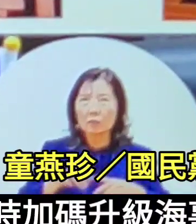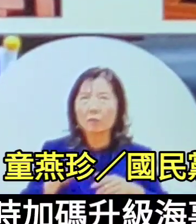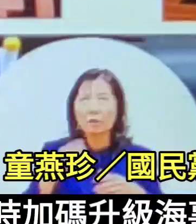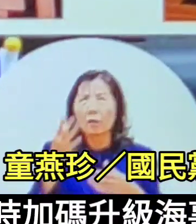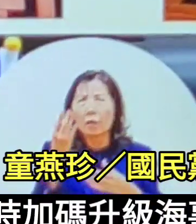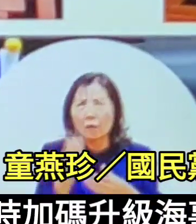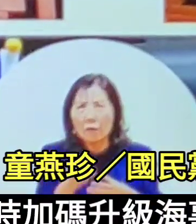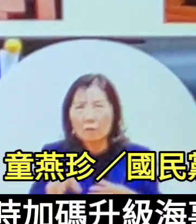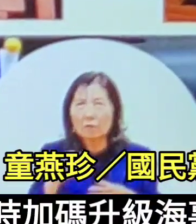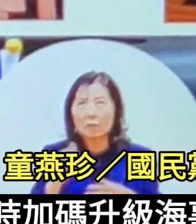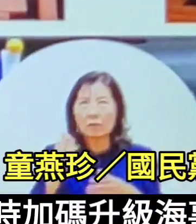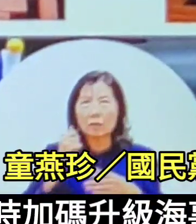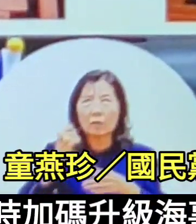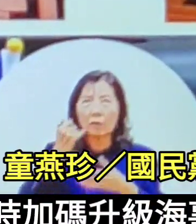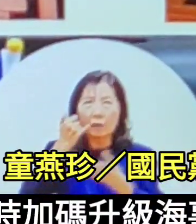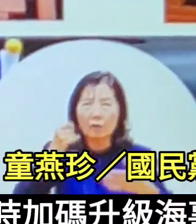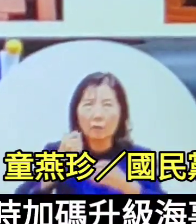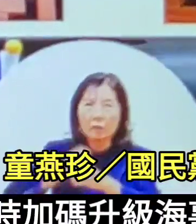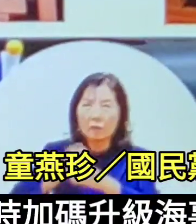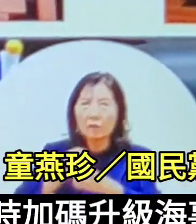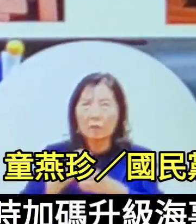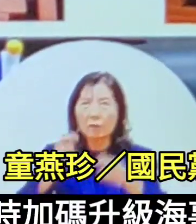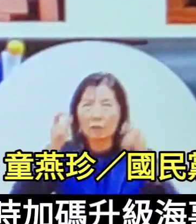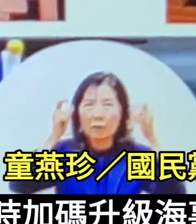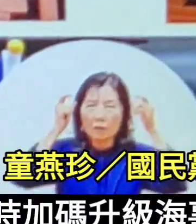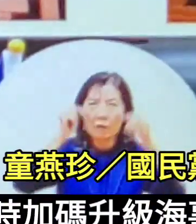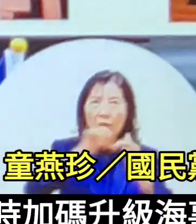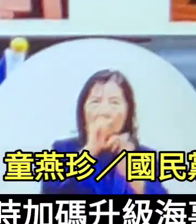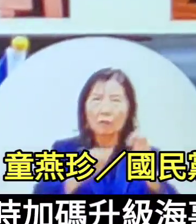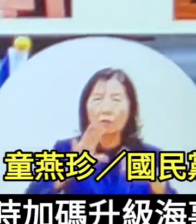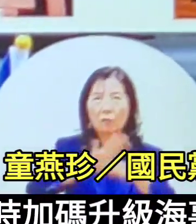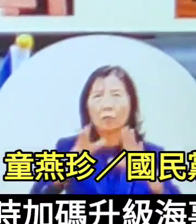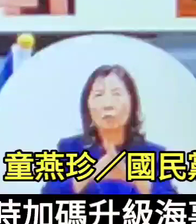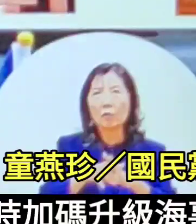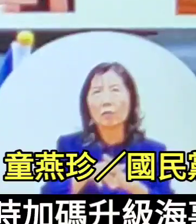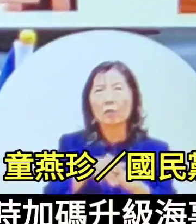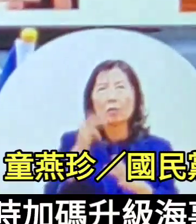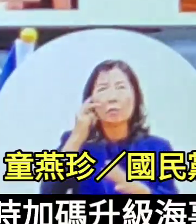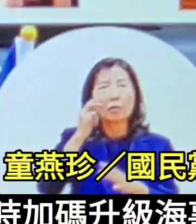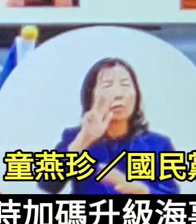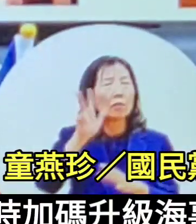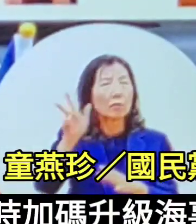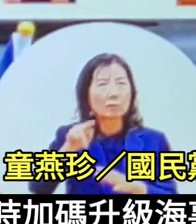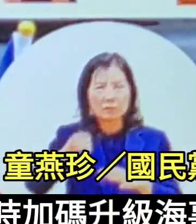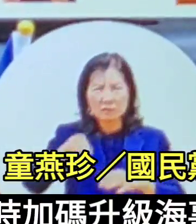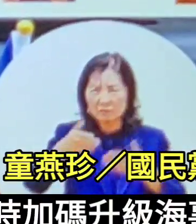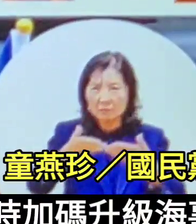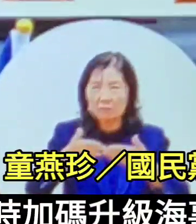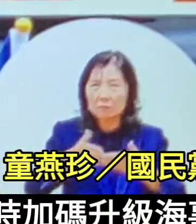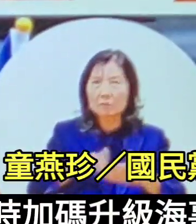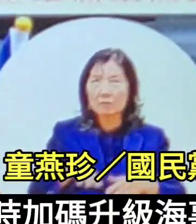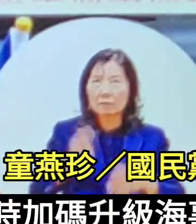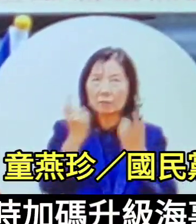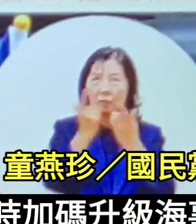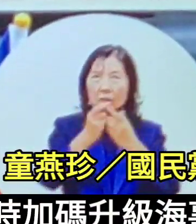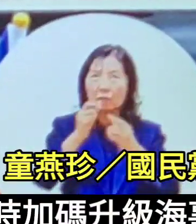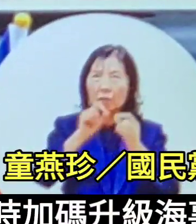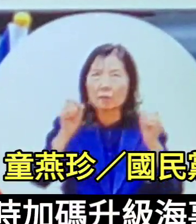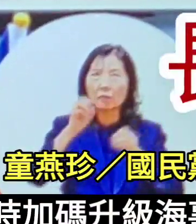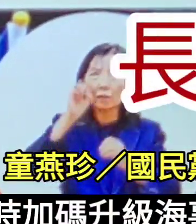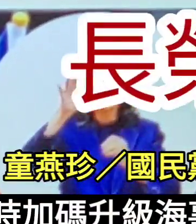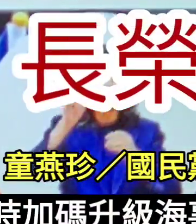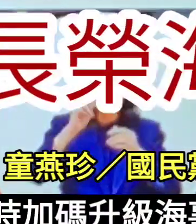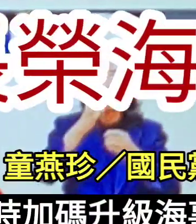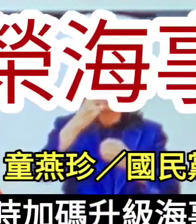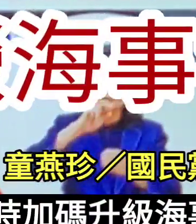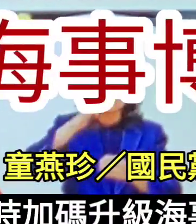对于把海军跟高雄的历史文化就把它忽略掉，啊，那是很重要的。台北这个长荣博物馆的保存，它